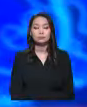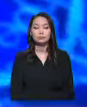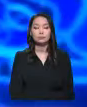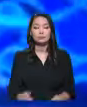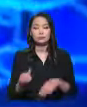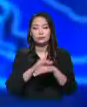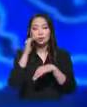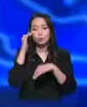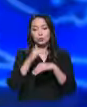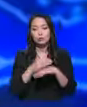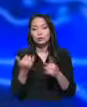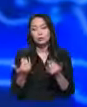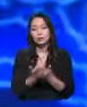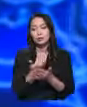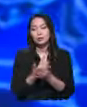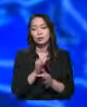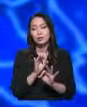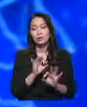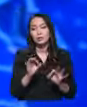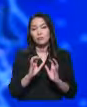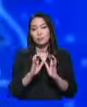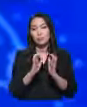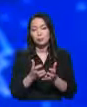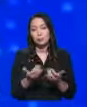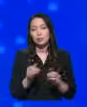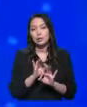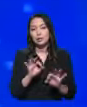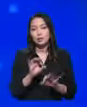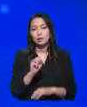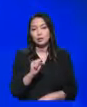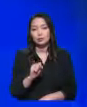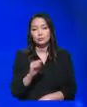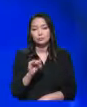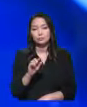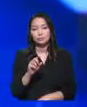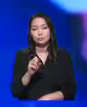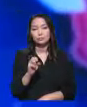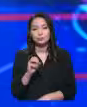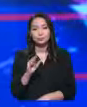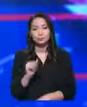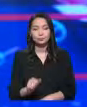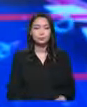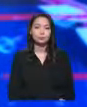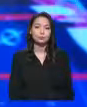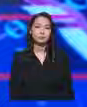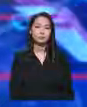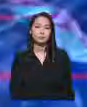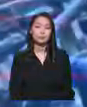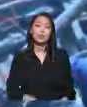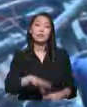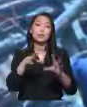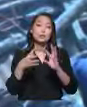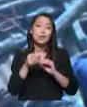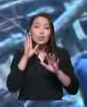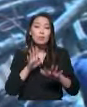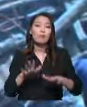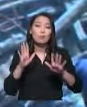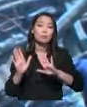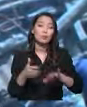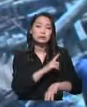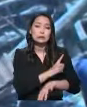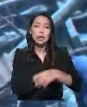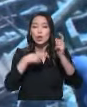Добрый вечер. О главных событиях в мире в ближайшие пару минут расскажу я, Асимжан Джузбаева. В результате наводнений после